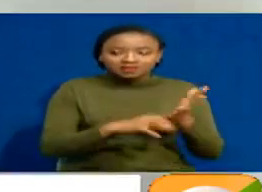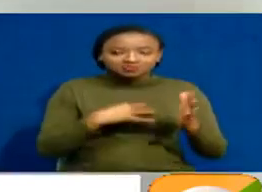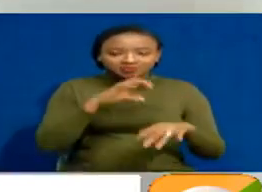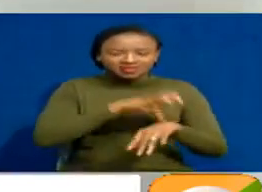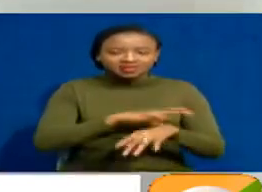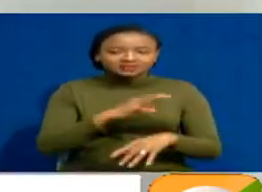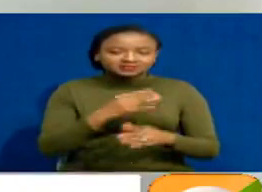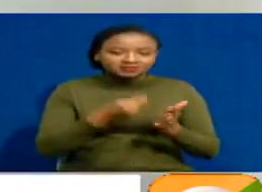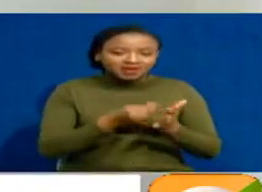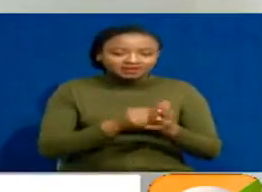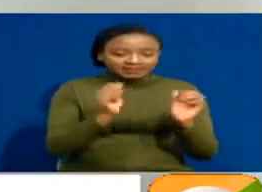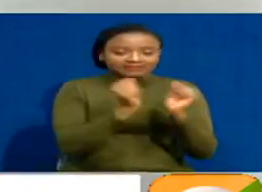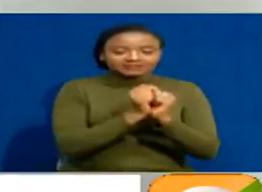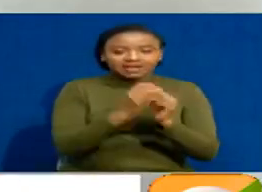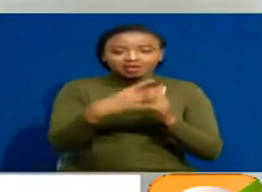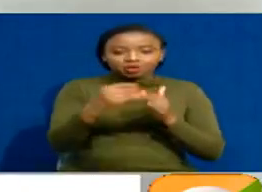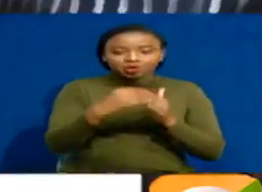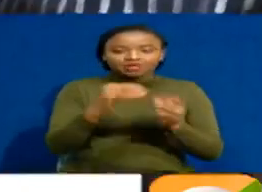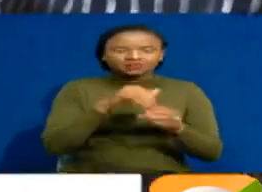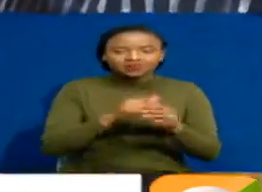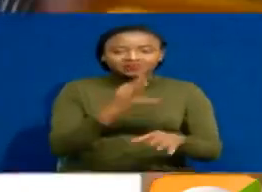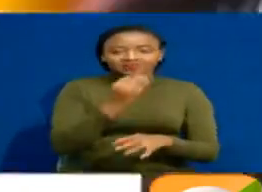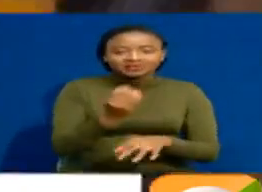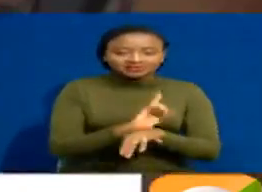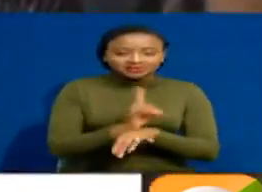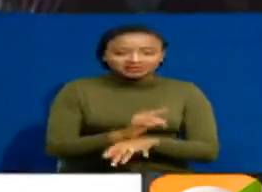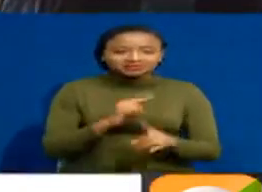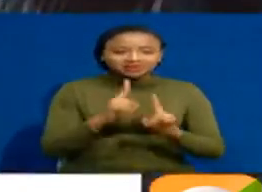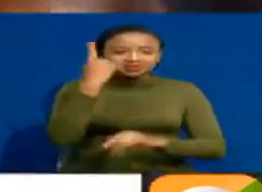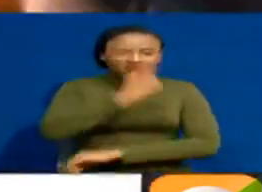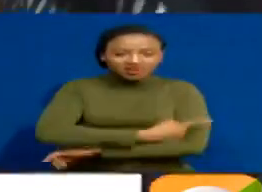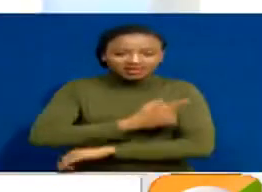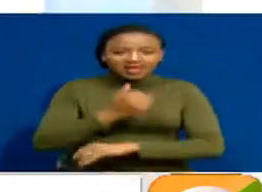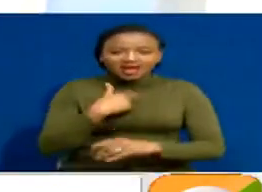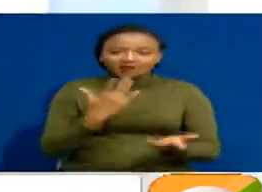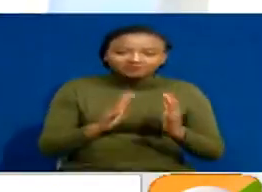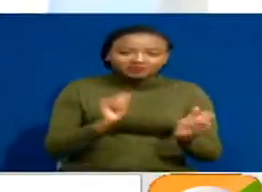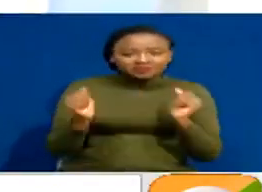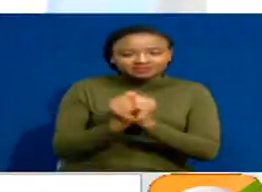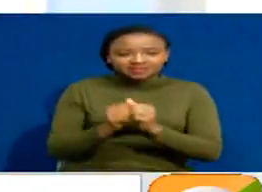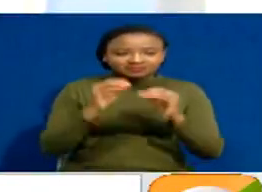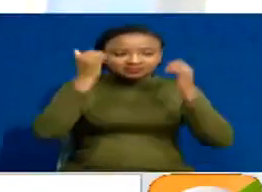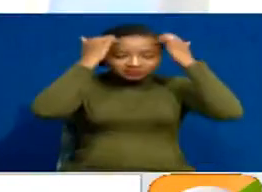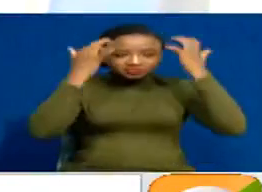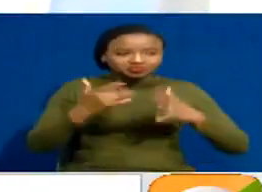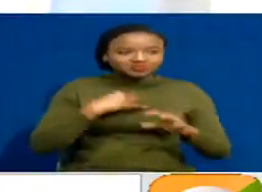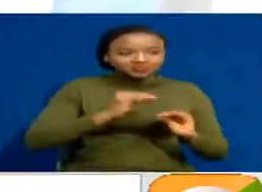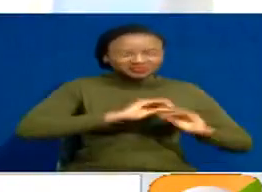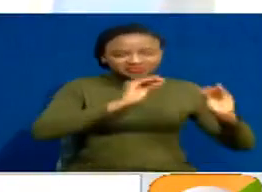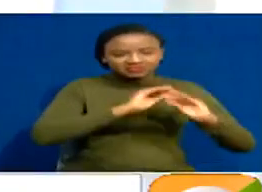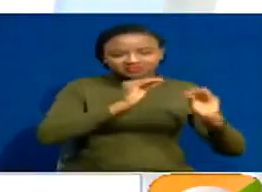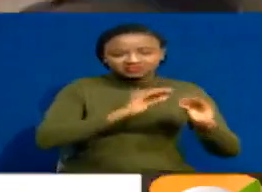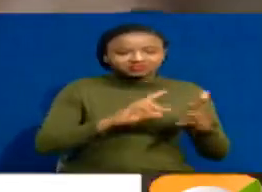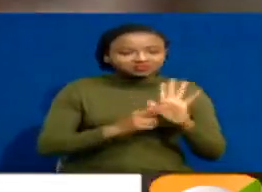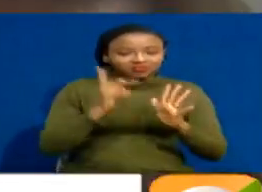Na hiyo ni 30 minutes. So in a day unaweza pata students hata kama 10 unawafunza. So kenye naambia watu, isikuange tu